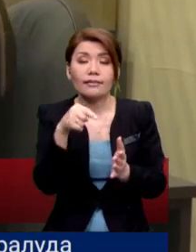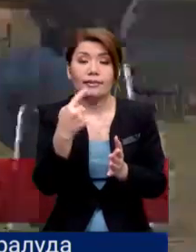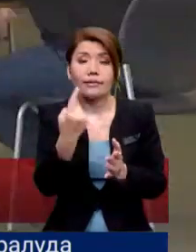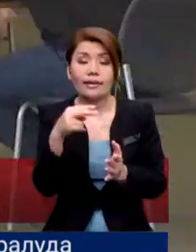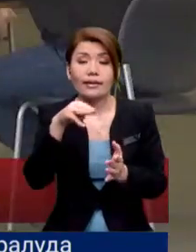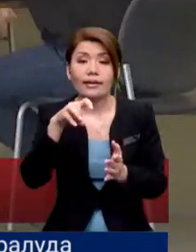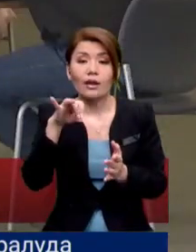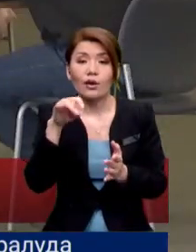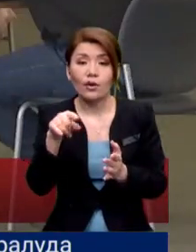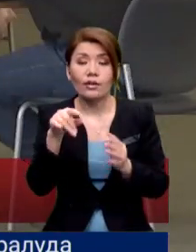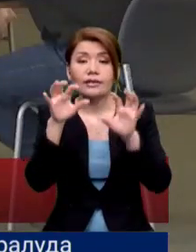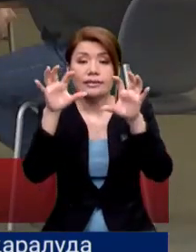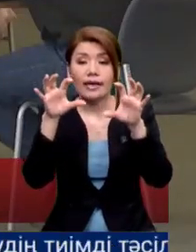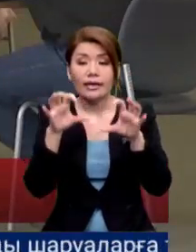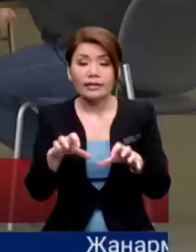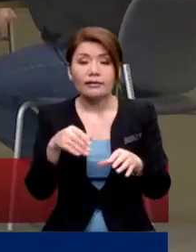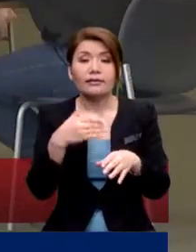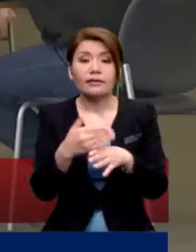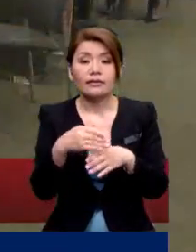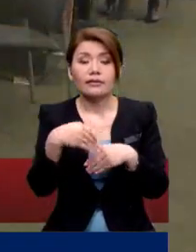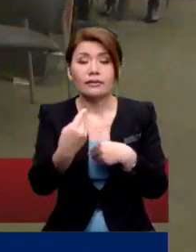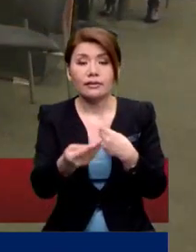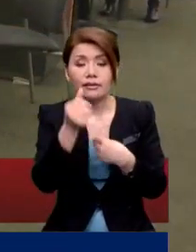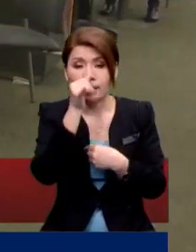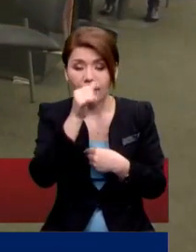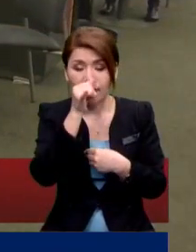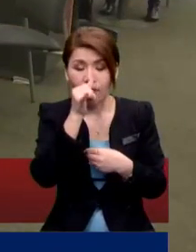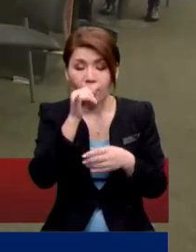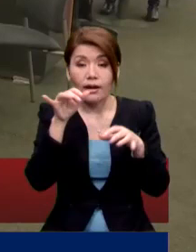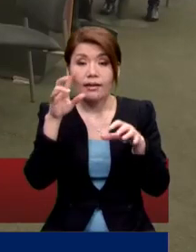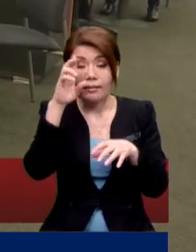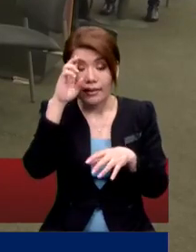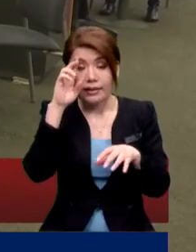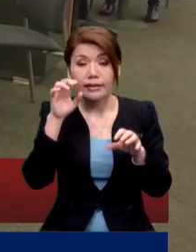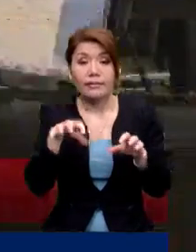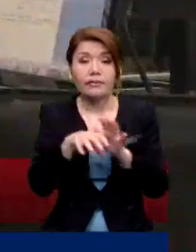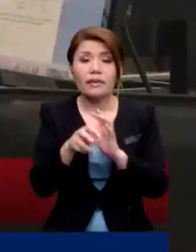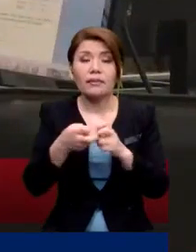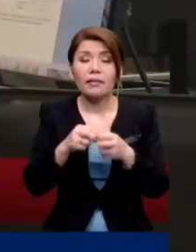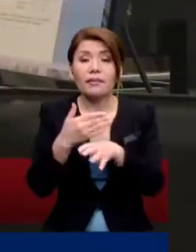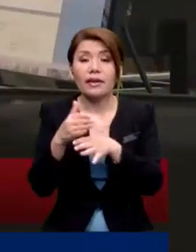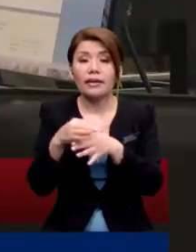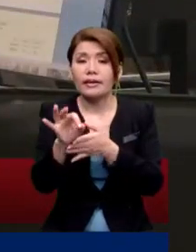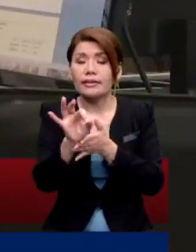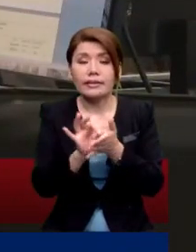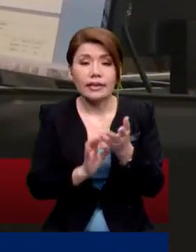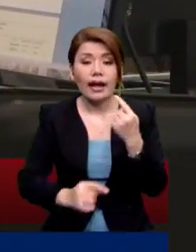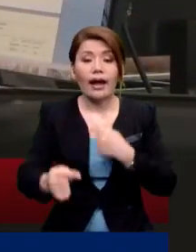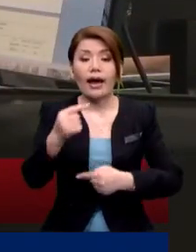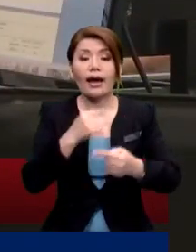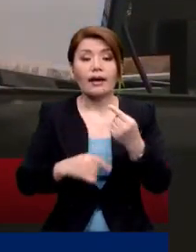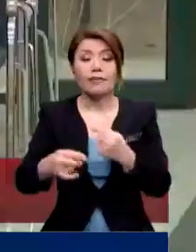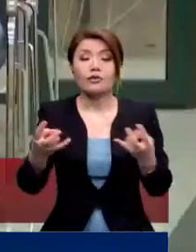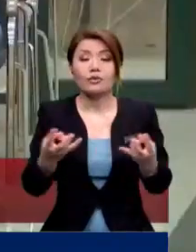триллион теңгесін заңды тұлғалар төле алмай жатыр. Енді билік уақытылы өтемеген проблемалық несиелерді тездетіп қайтарып,